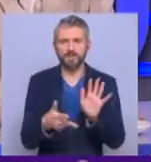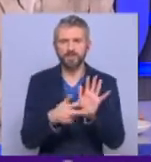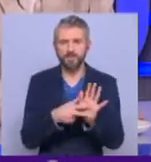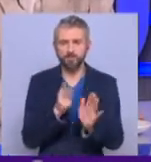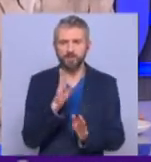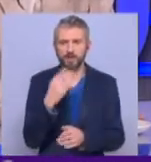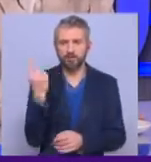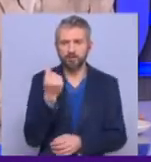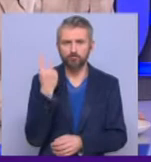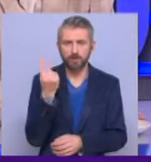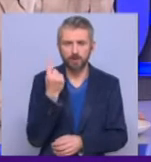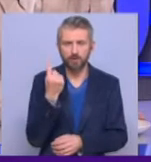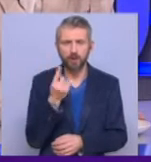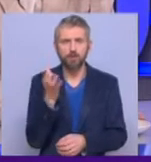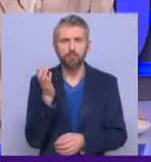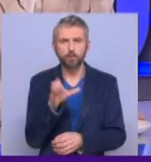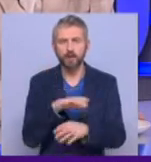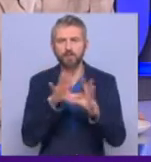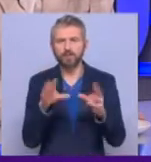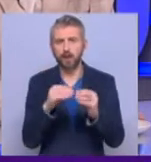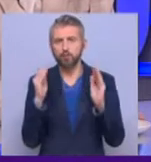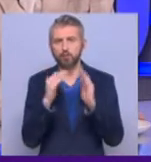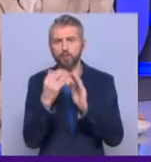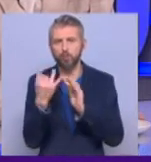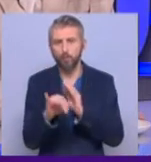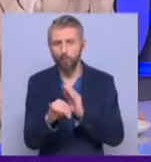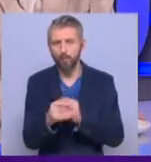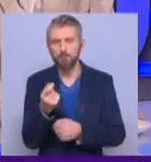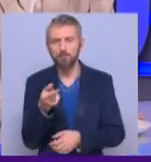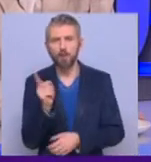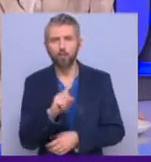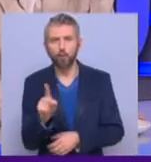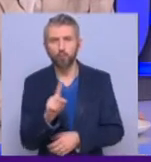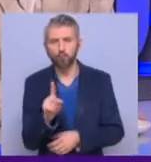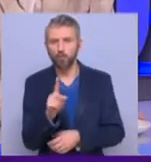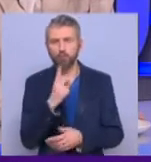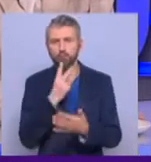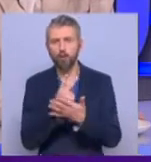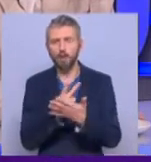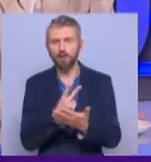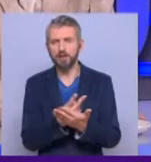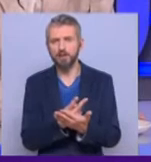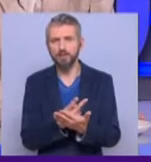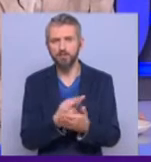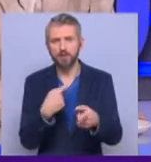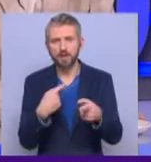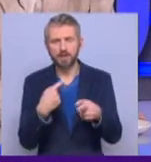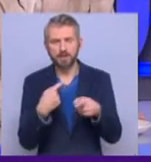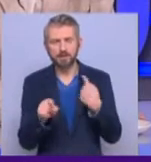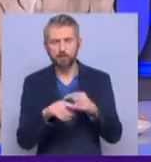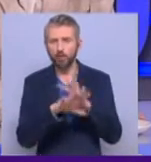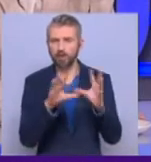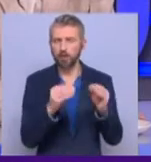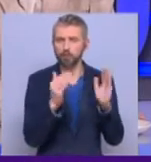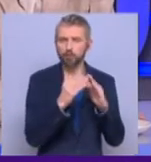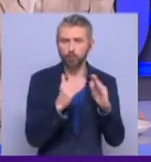квартирних лічильників, поставили загальнобудинковий. Мало того, що показники різницю